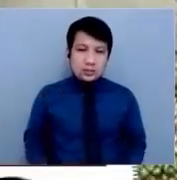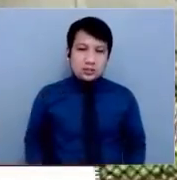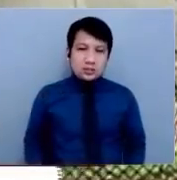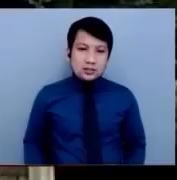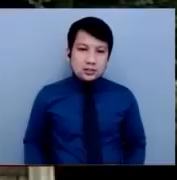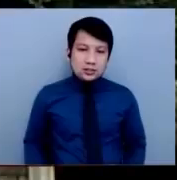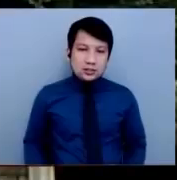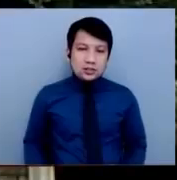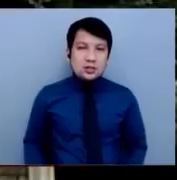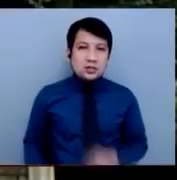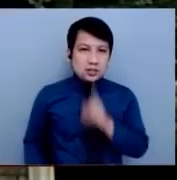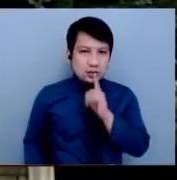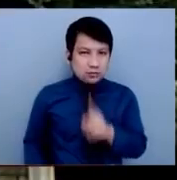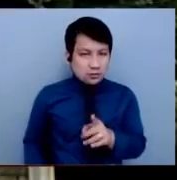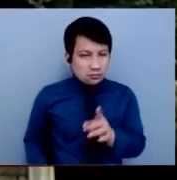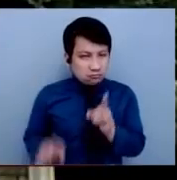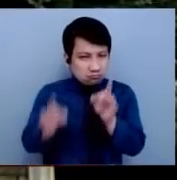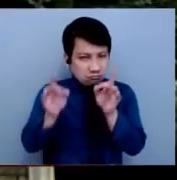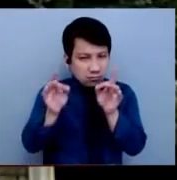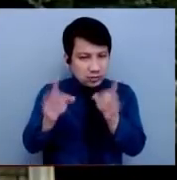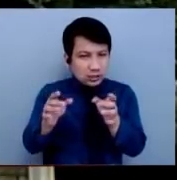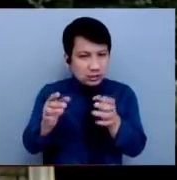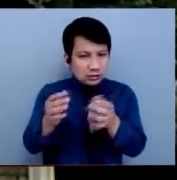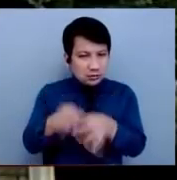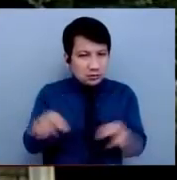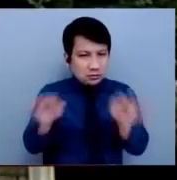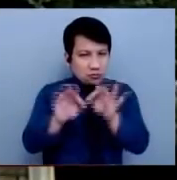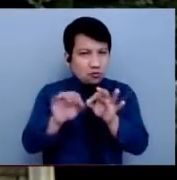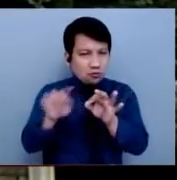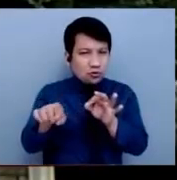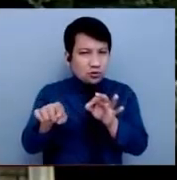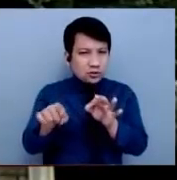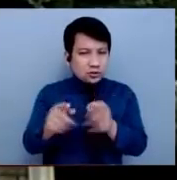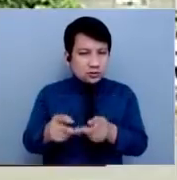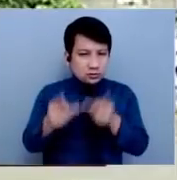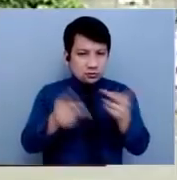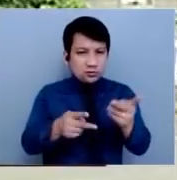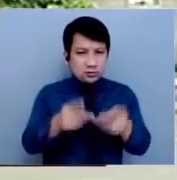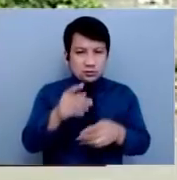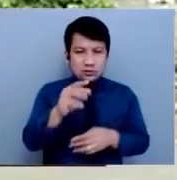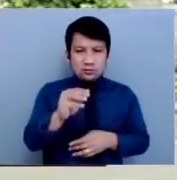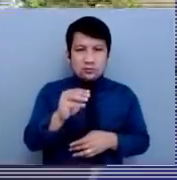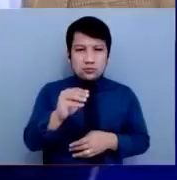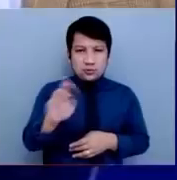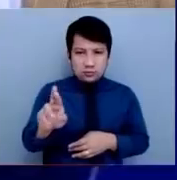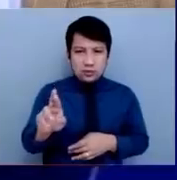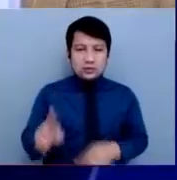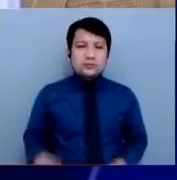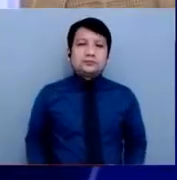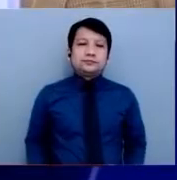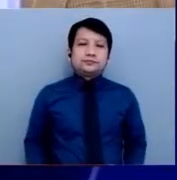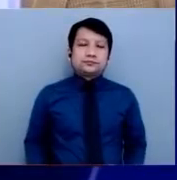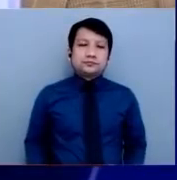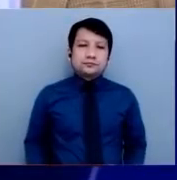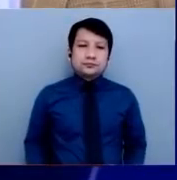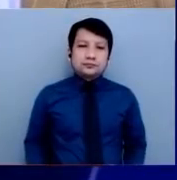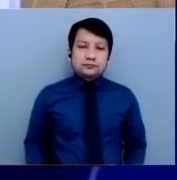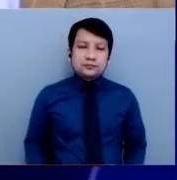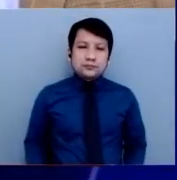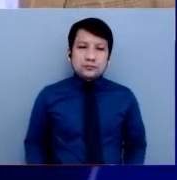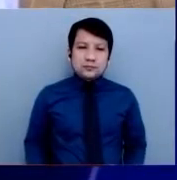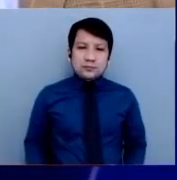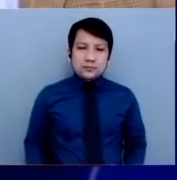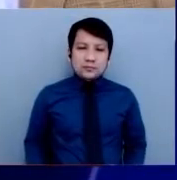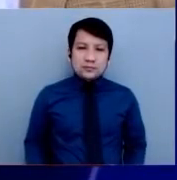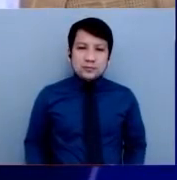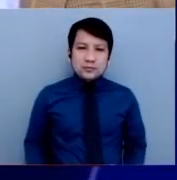be the crucial point in the appeal or in the motion for reconsideration. Mm-hmm. Mm-hmm. Attorney Buco,